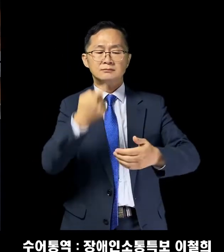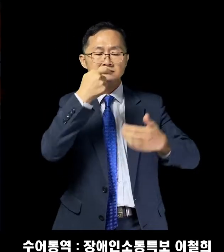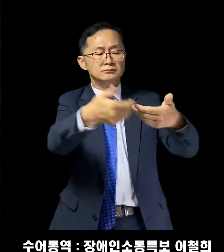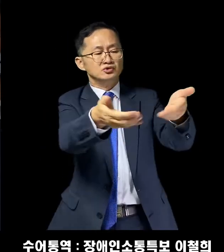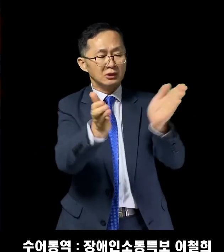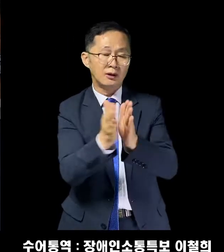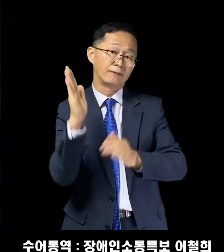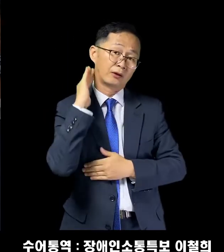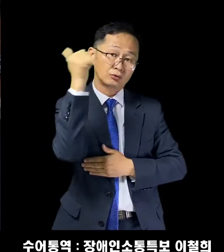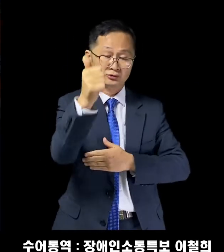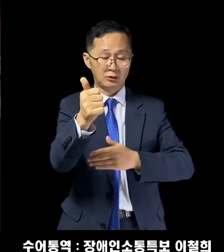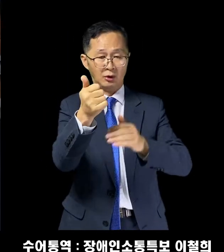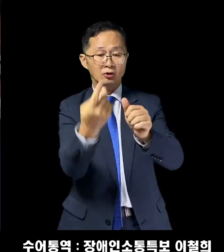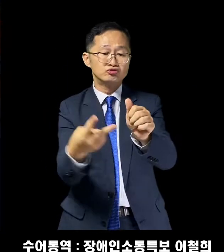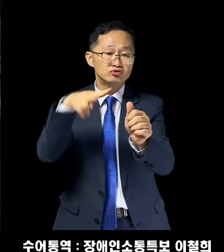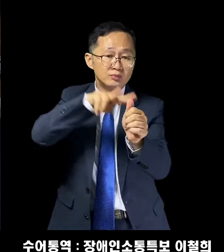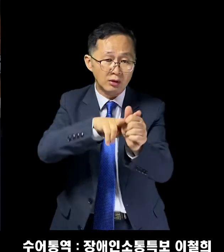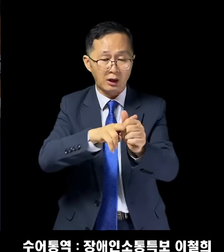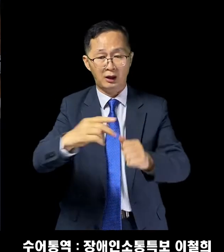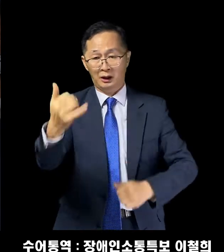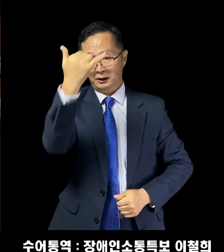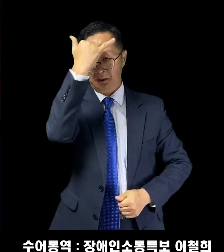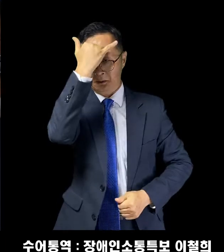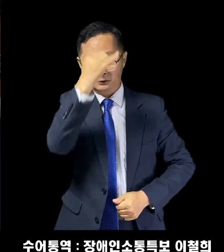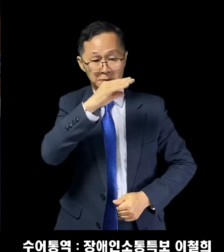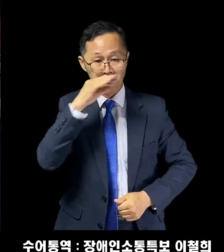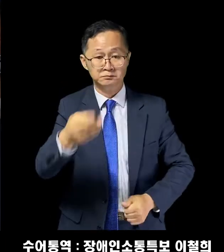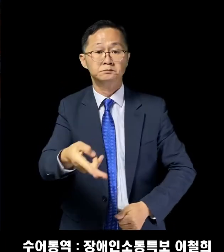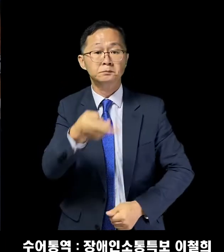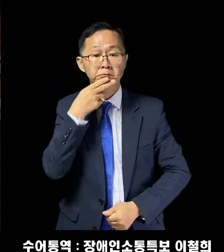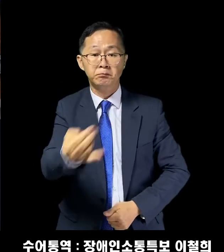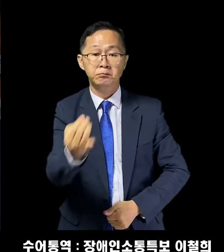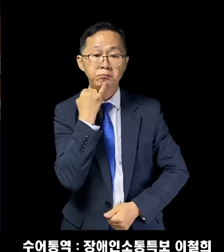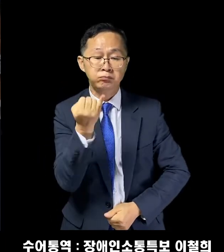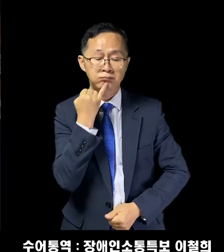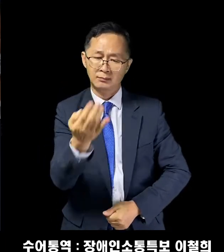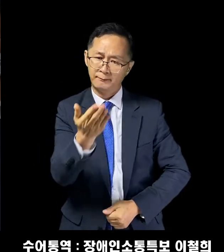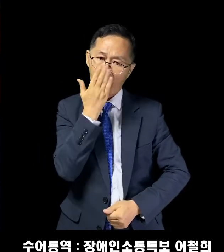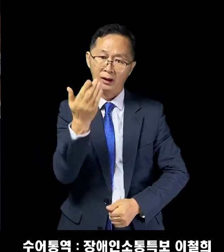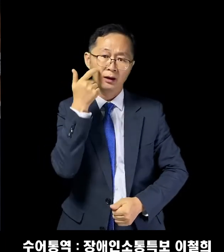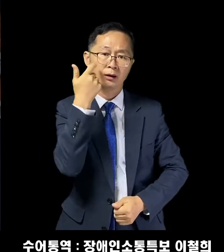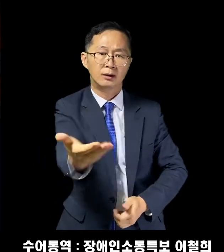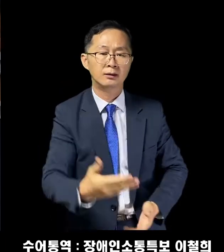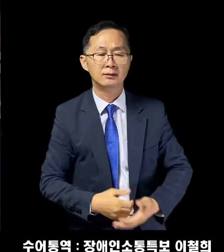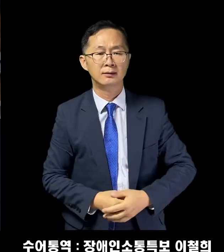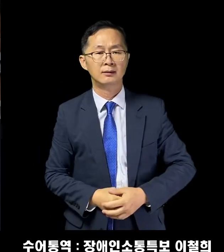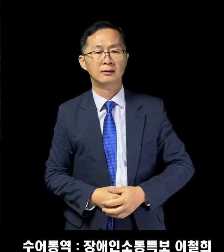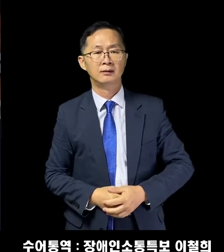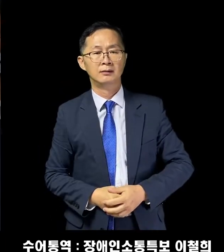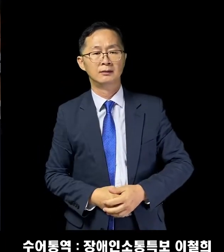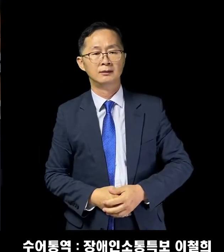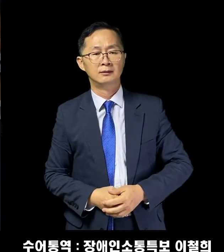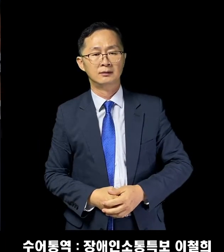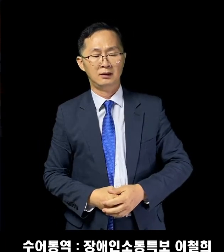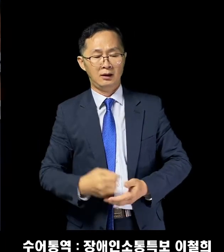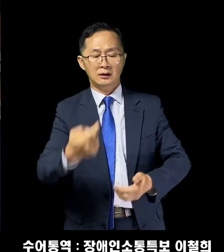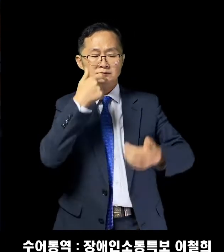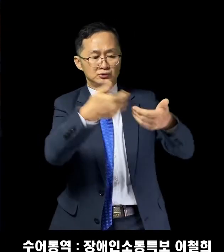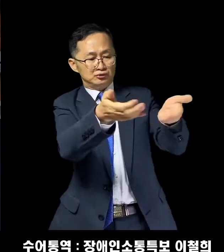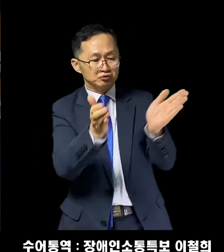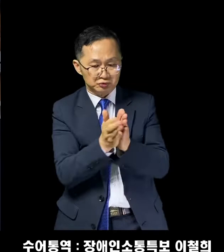도덕적이지 않아도 좋다는 발상이 어떻게 가능합니까 민주당과 보수야당이